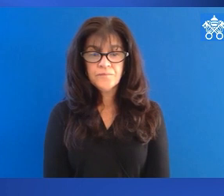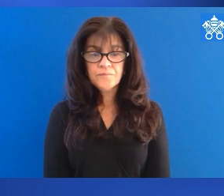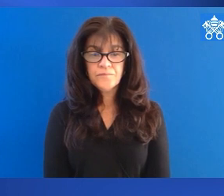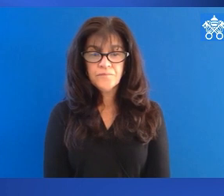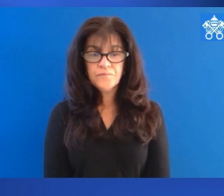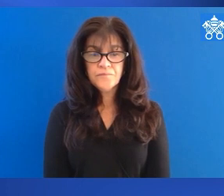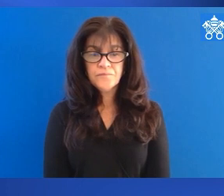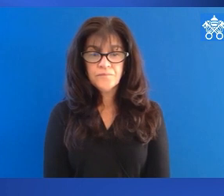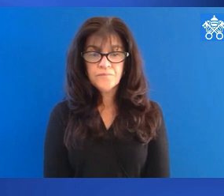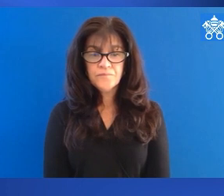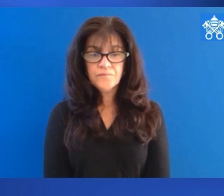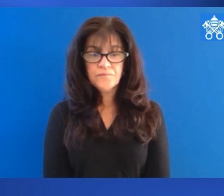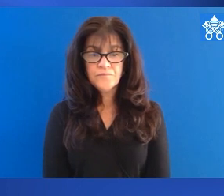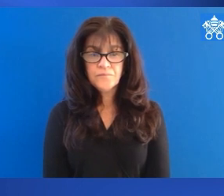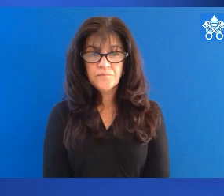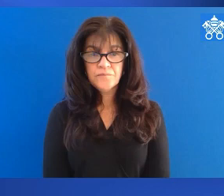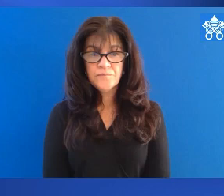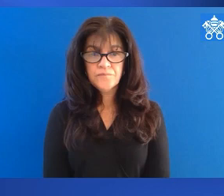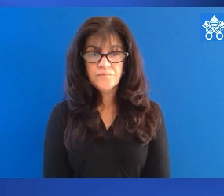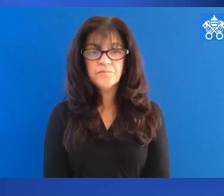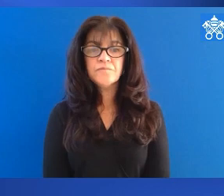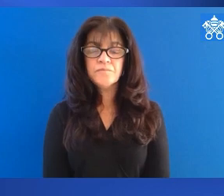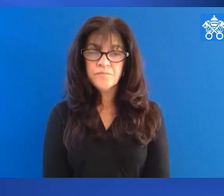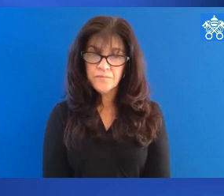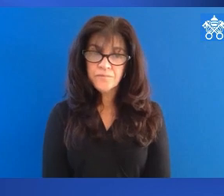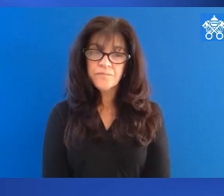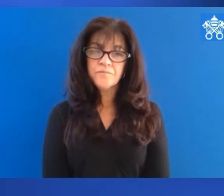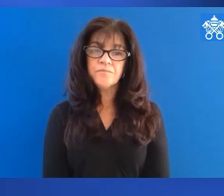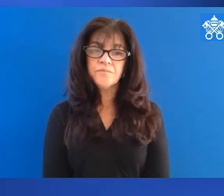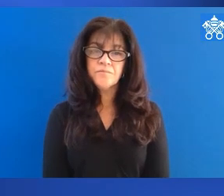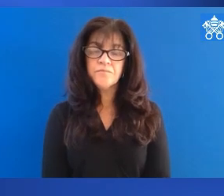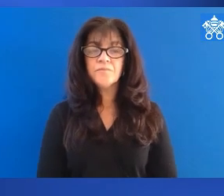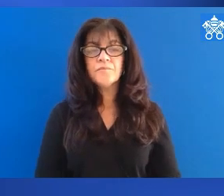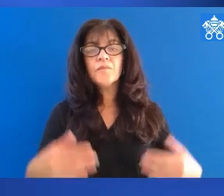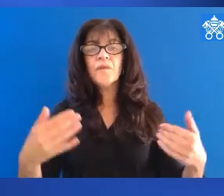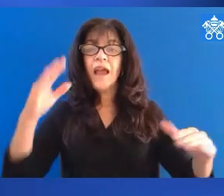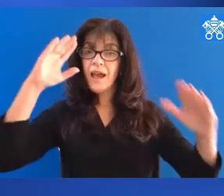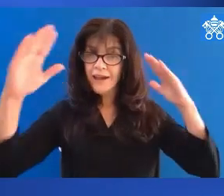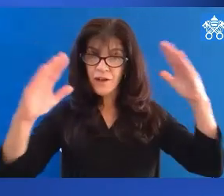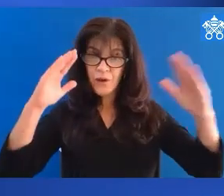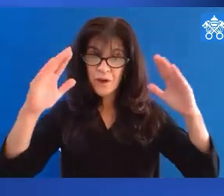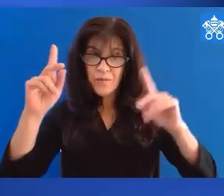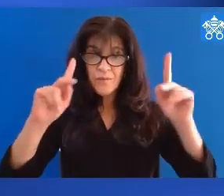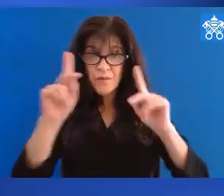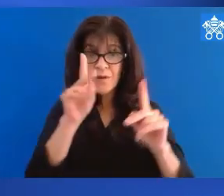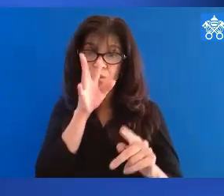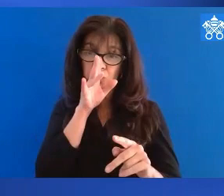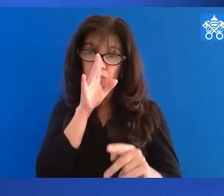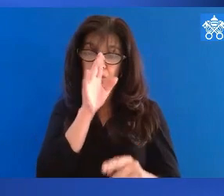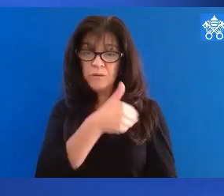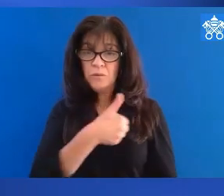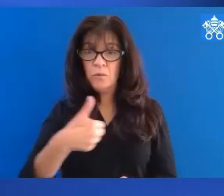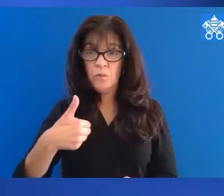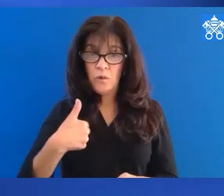nella sofferenza. Vi benedico di cuore. Oto słowa Ojca Świętego. Pozdrawiam. I cordially greet all